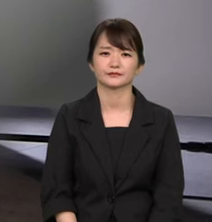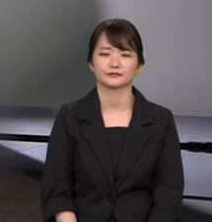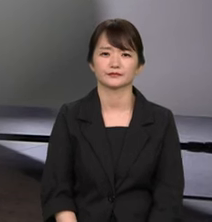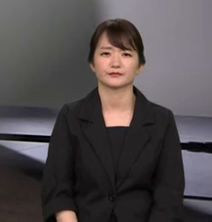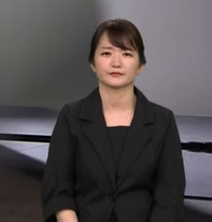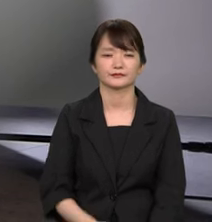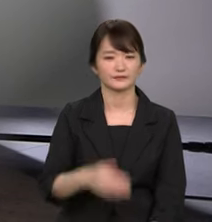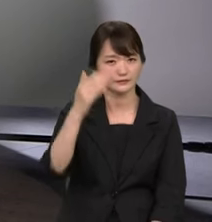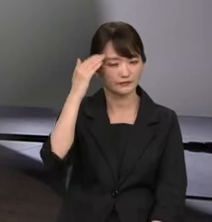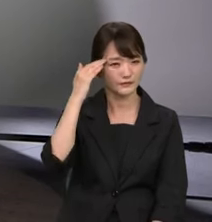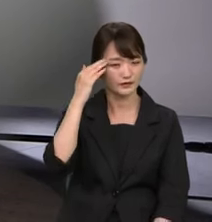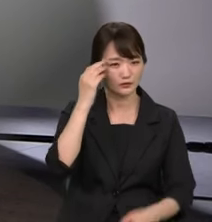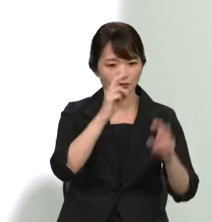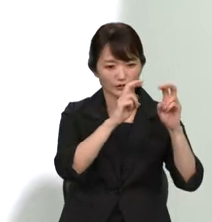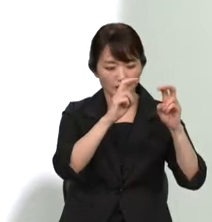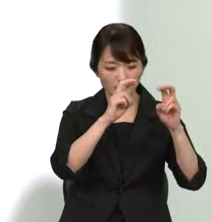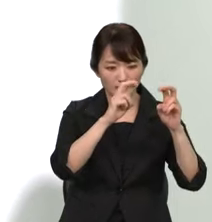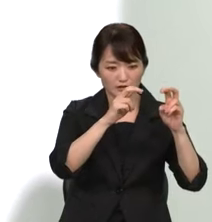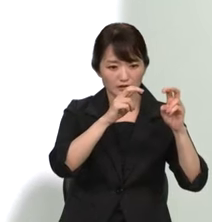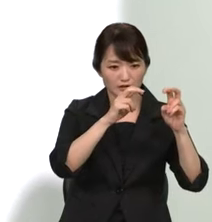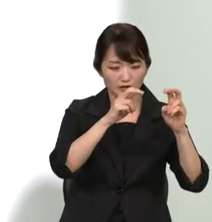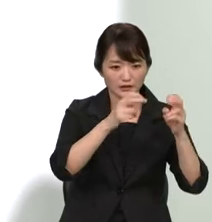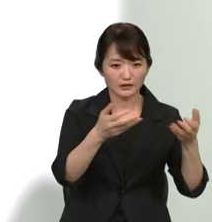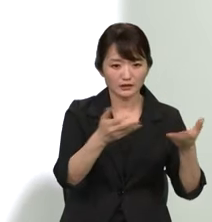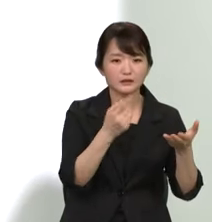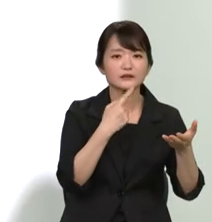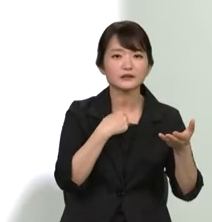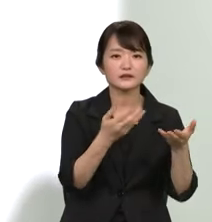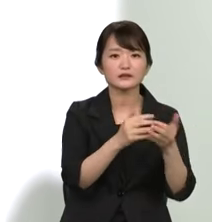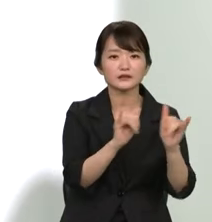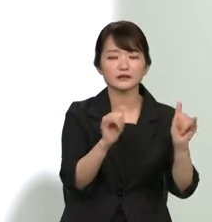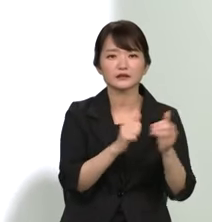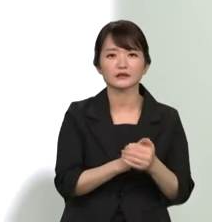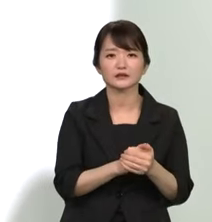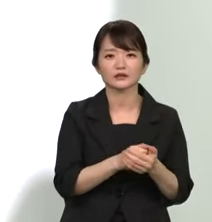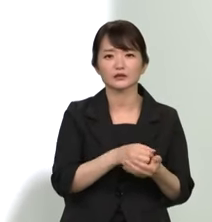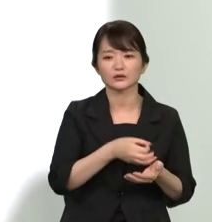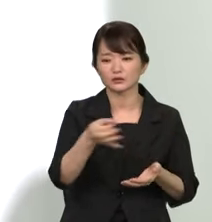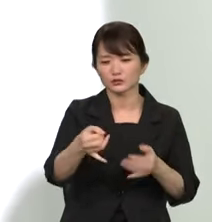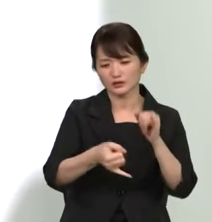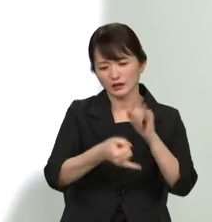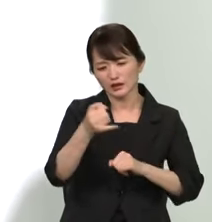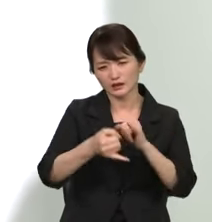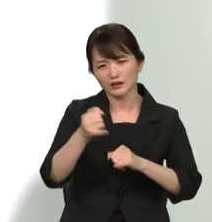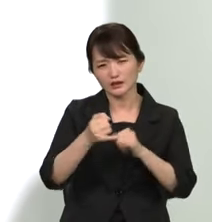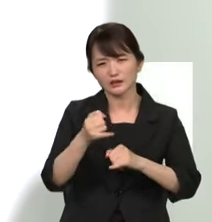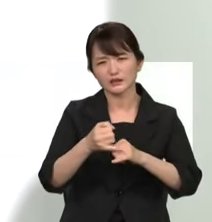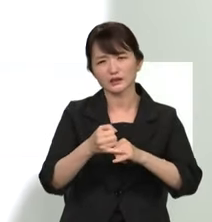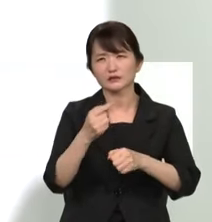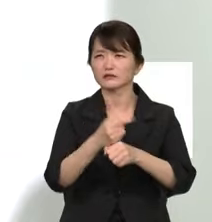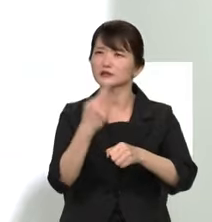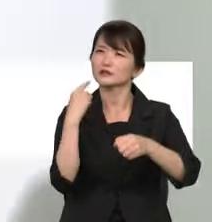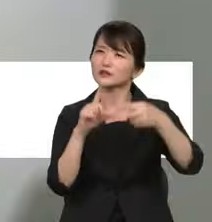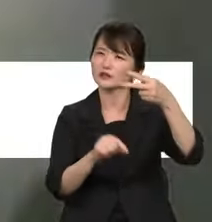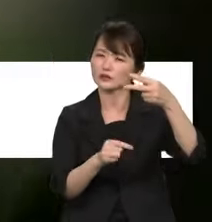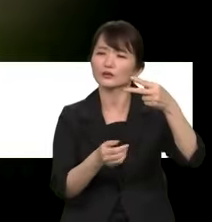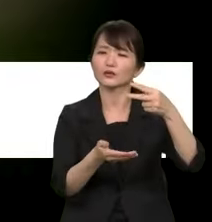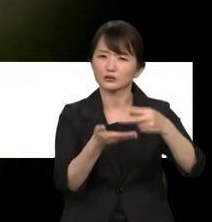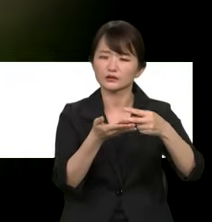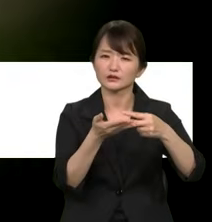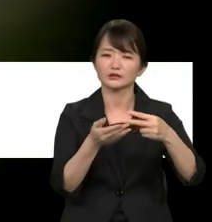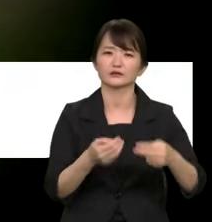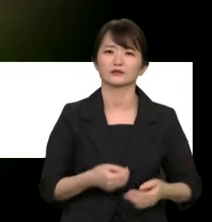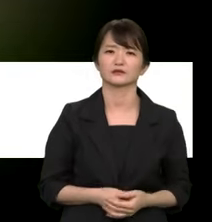큐텐 한국법인에서 일했던 직원은 미정산 사태가 지난해 초부터 발생했다고 말합니다. 작년 2월부터